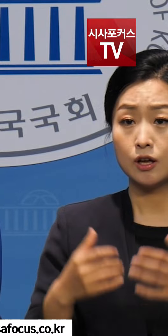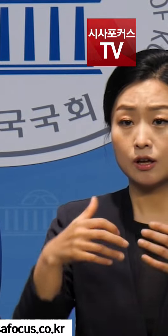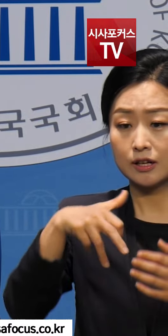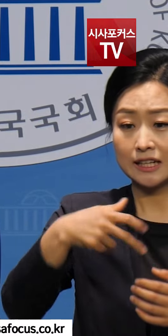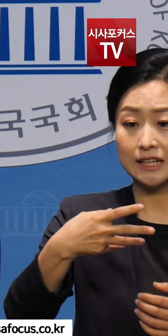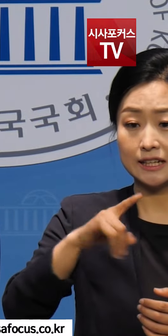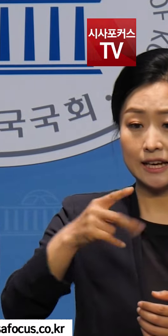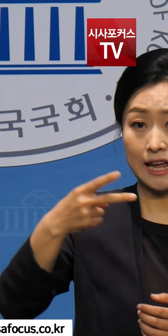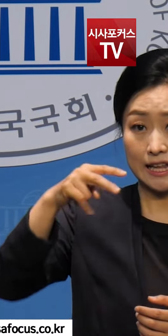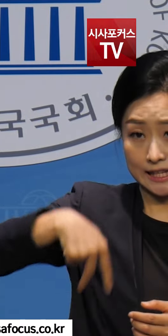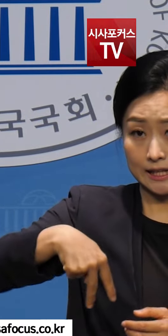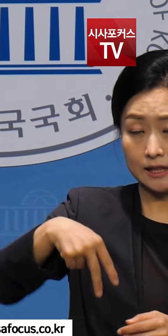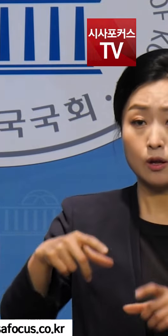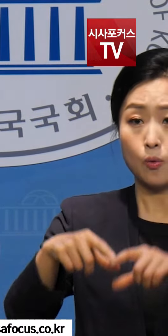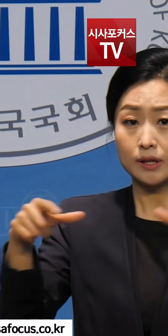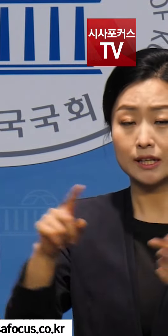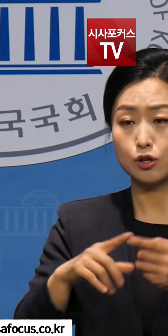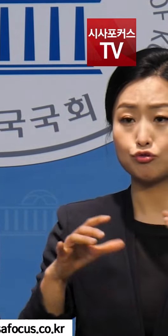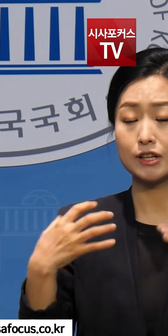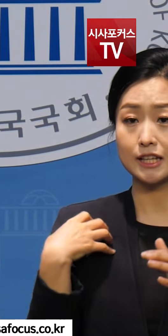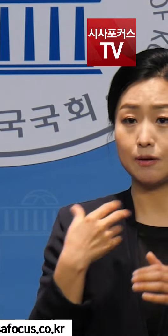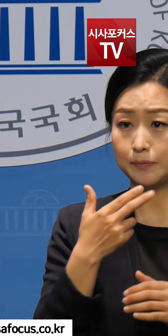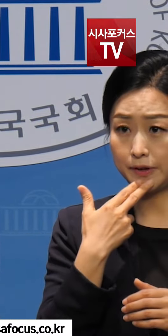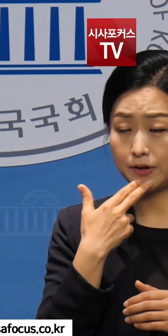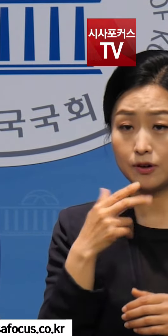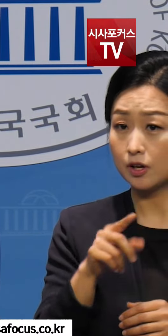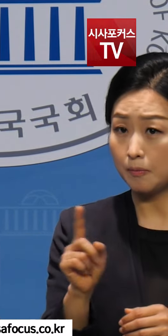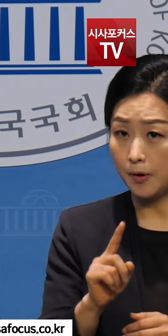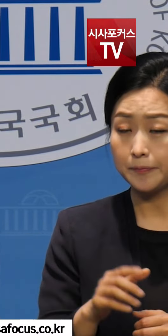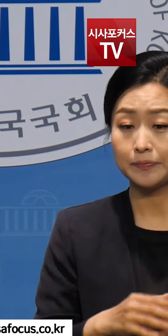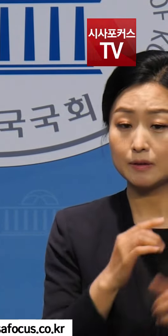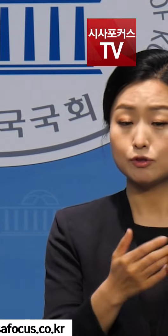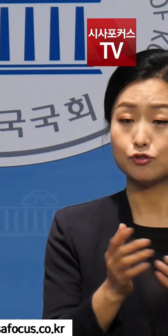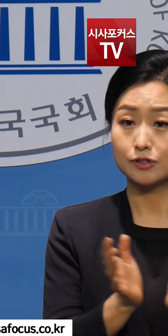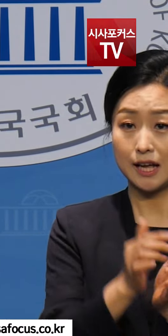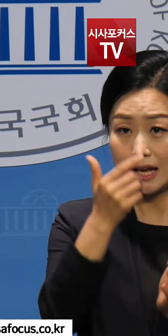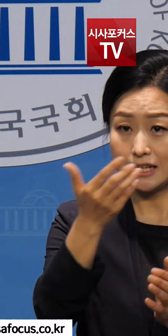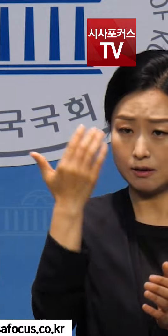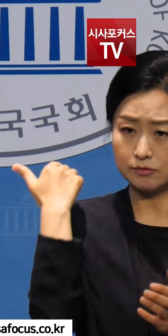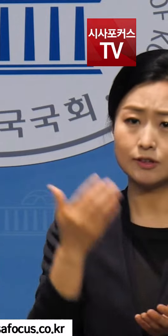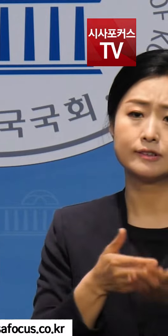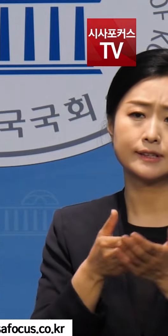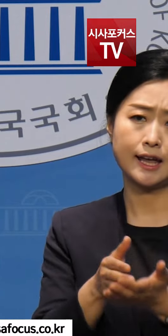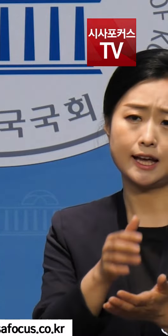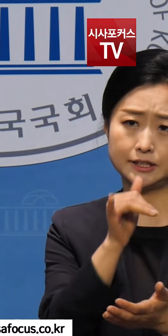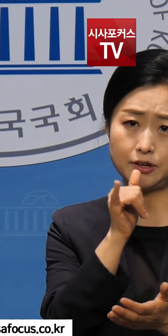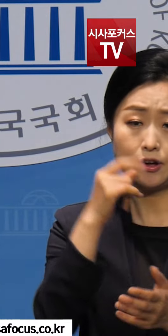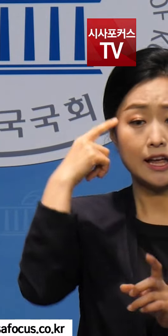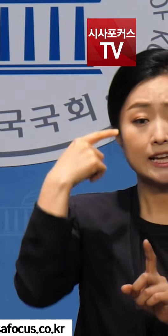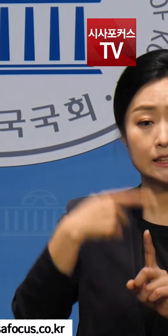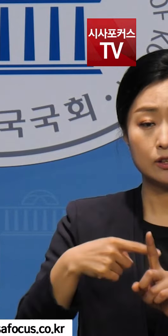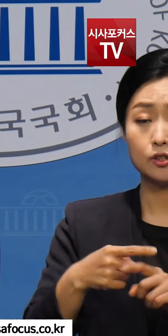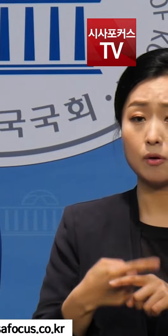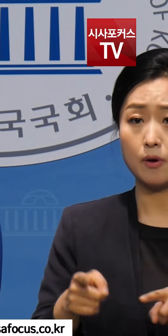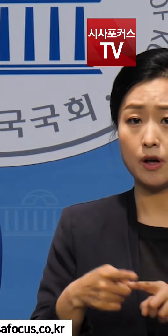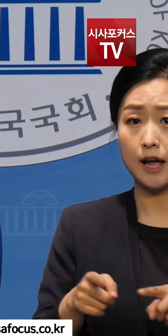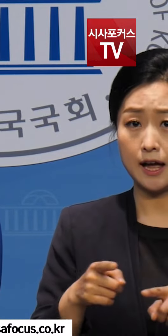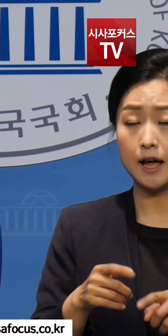책임은 없습니다 크레딧 확대는 민주당의 오랜 주장이기 긍정적으로